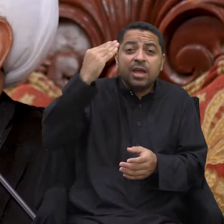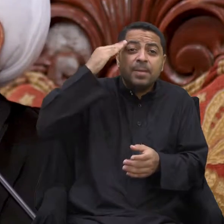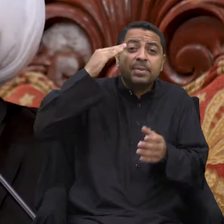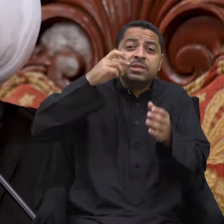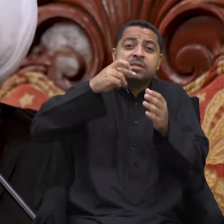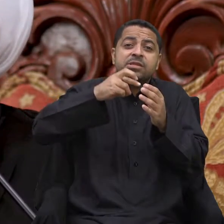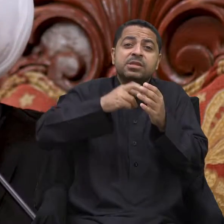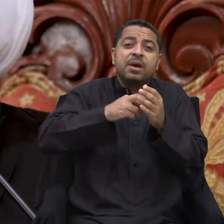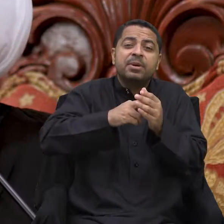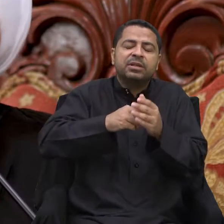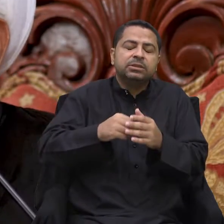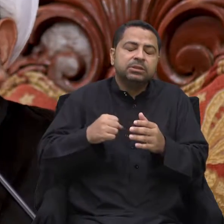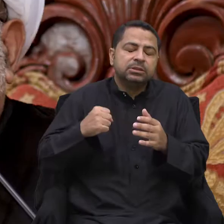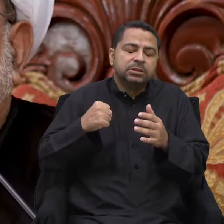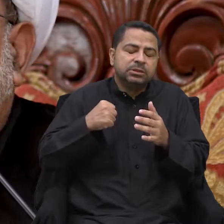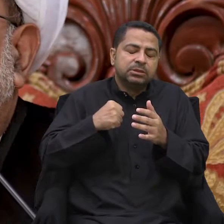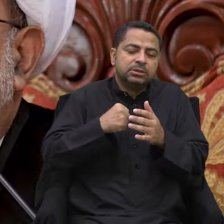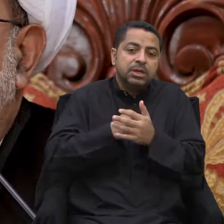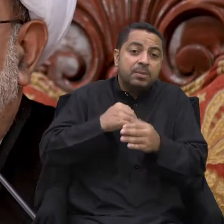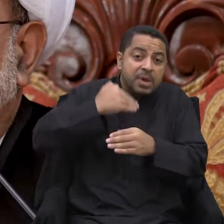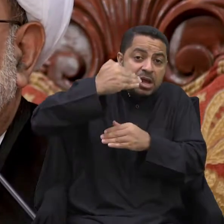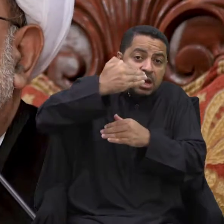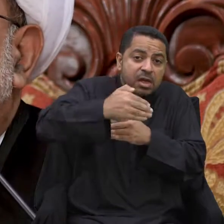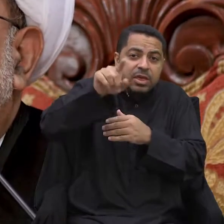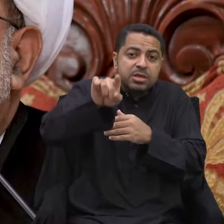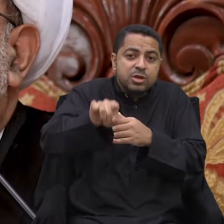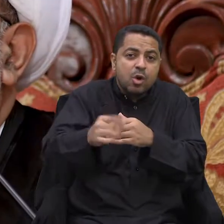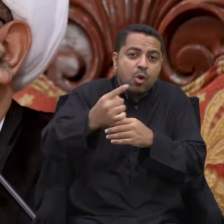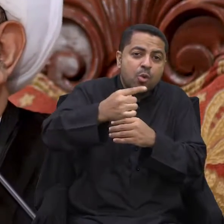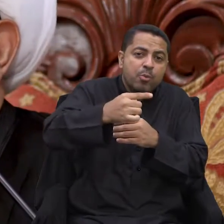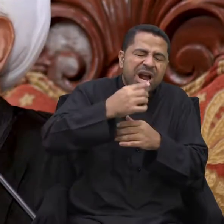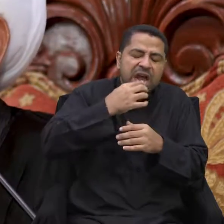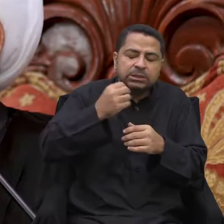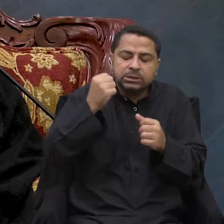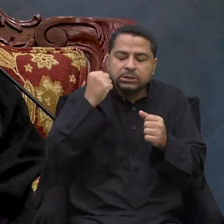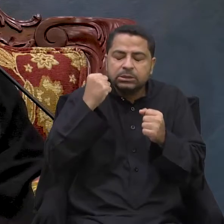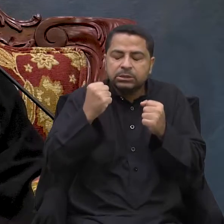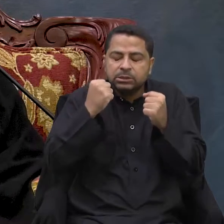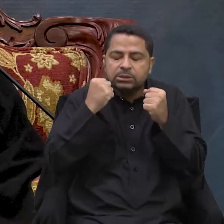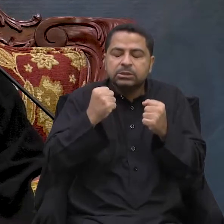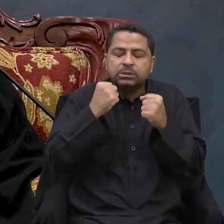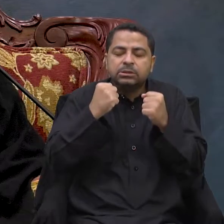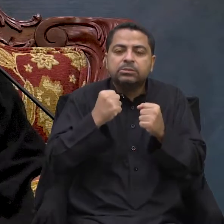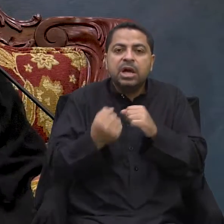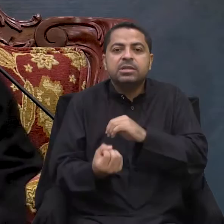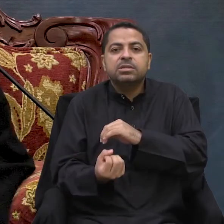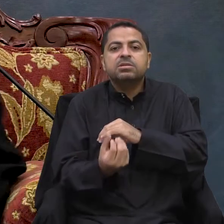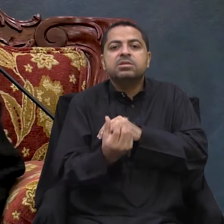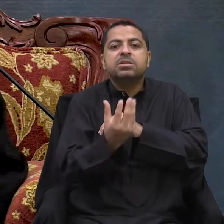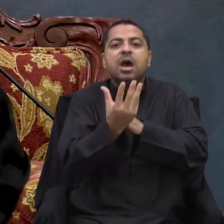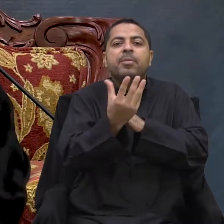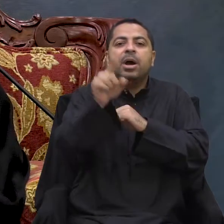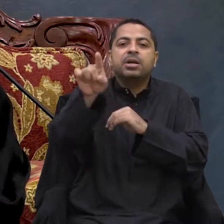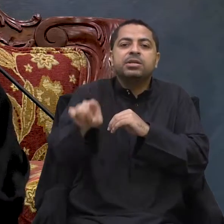زينب بدأت تتحسب إلى وقوع المصيبة. إلى صباح ذلك اليوم